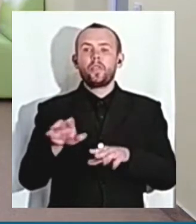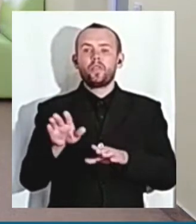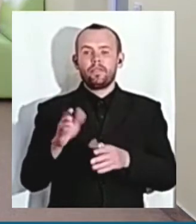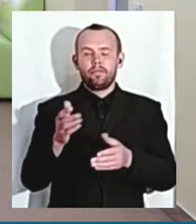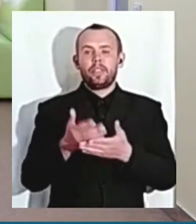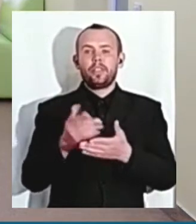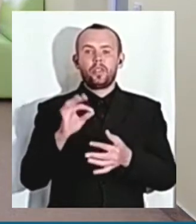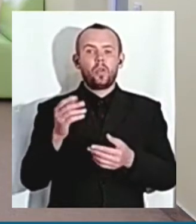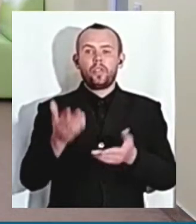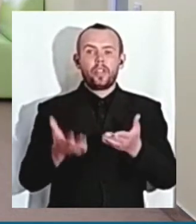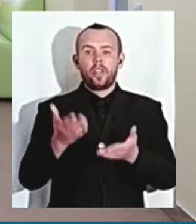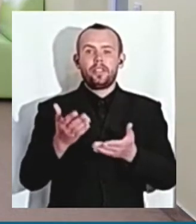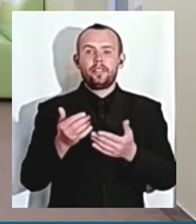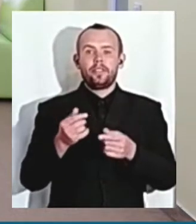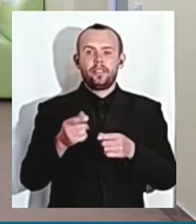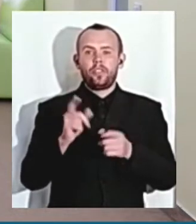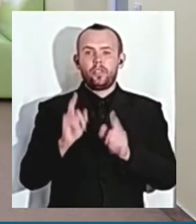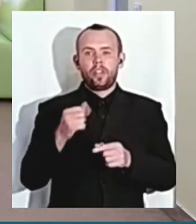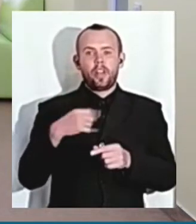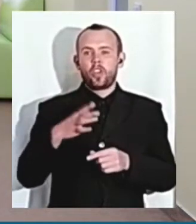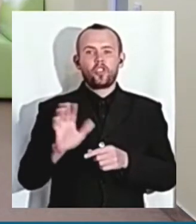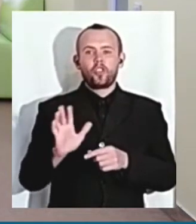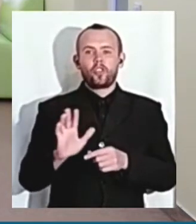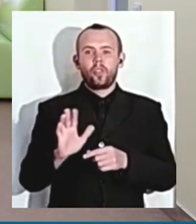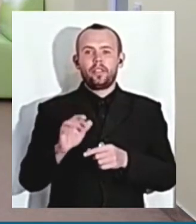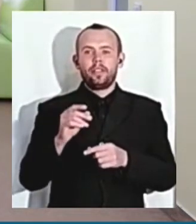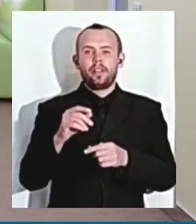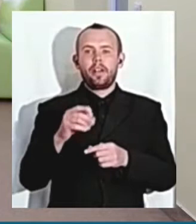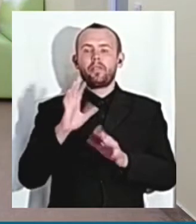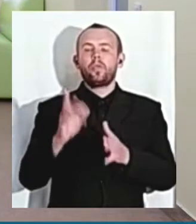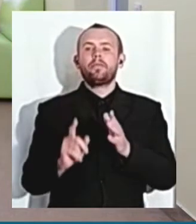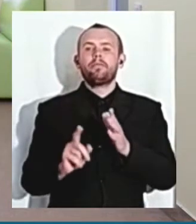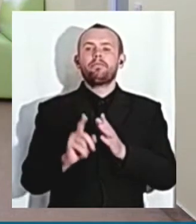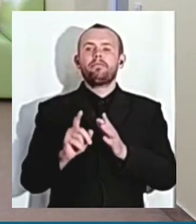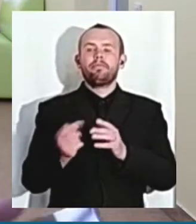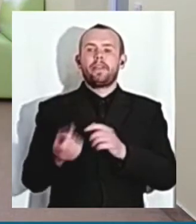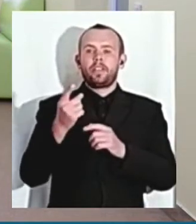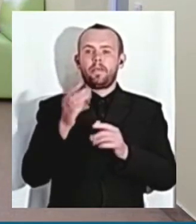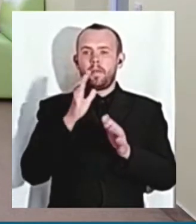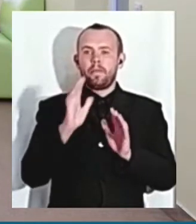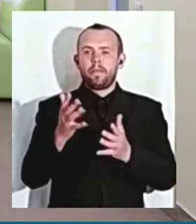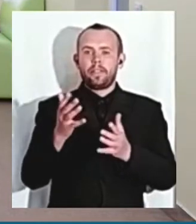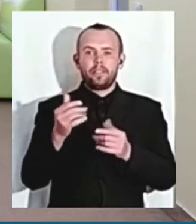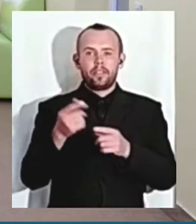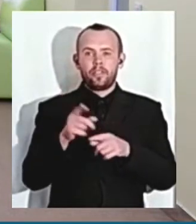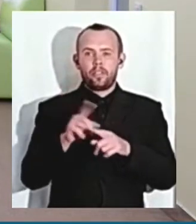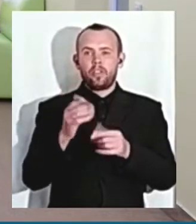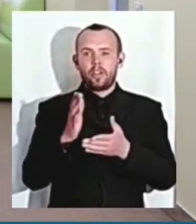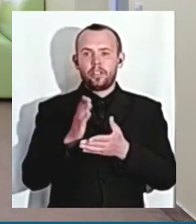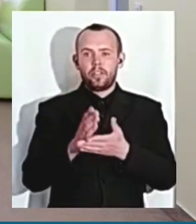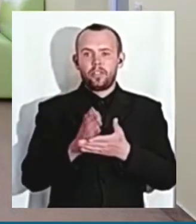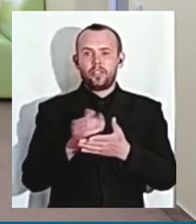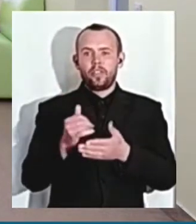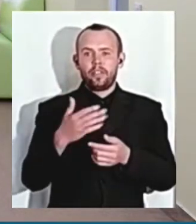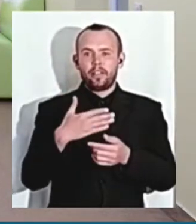естественно, я не жду, пока наступит момент. Тем более в нашей семье есть предрасположена вообще наша семья к